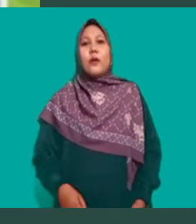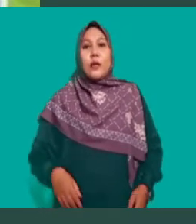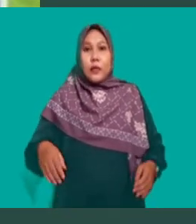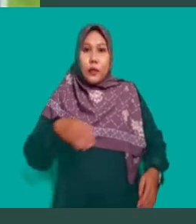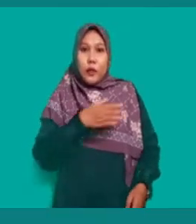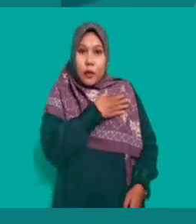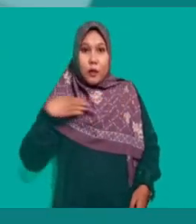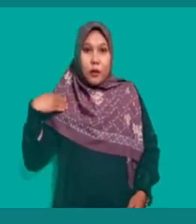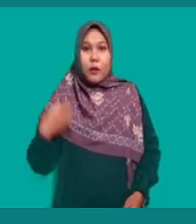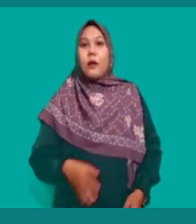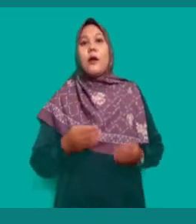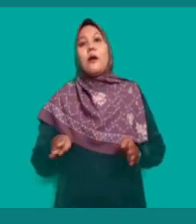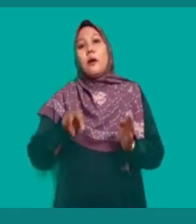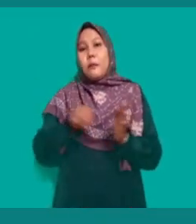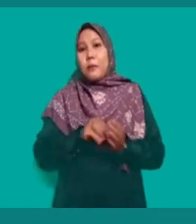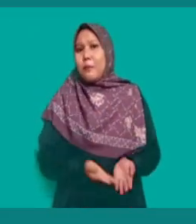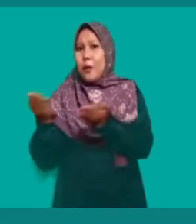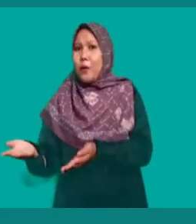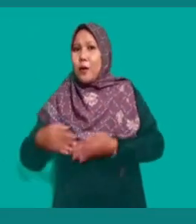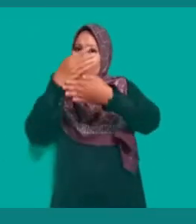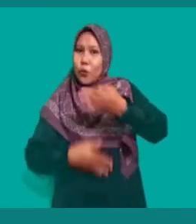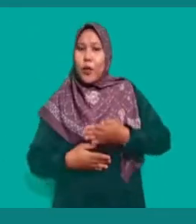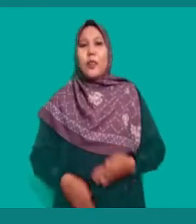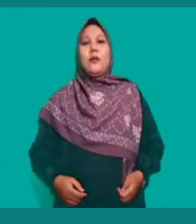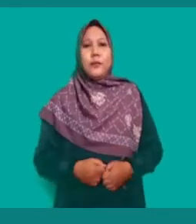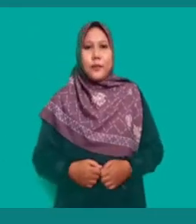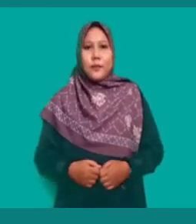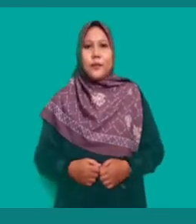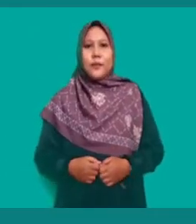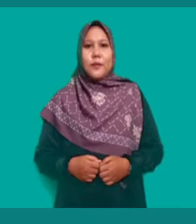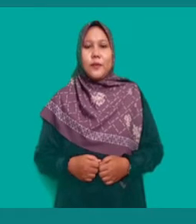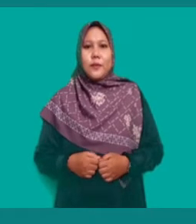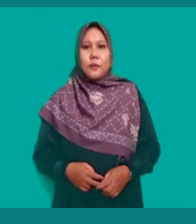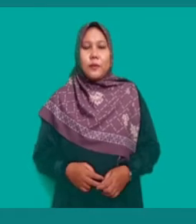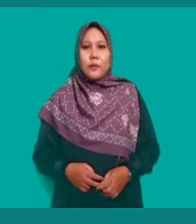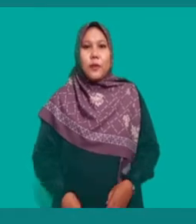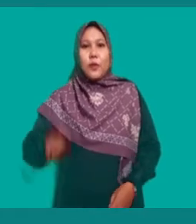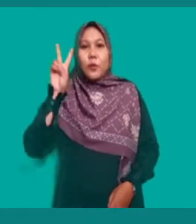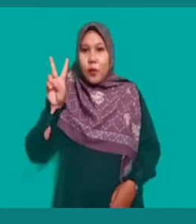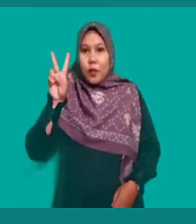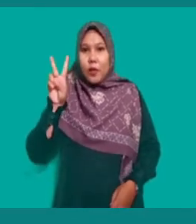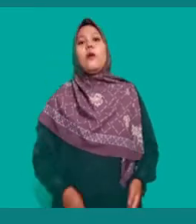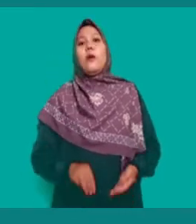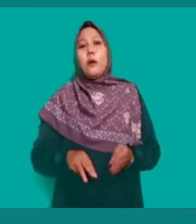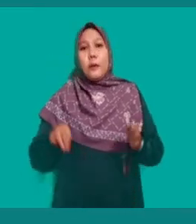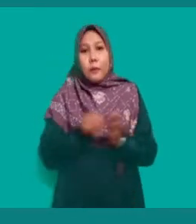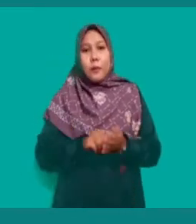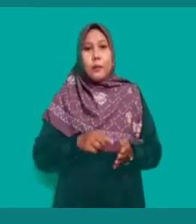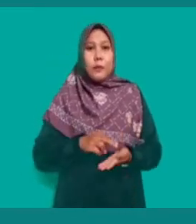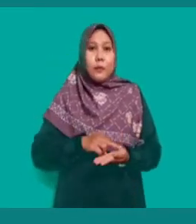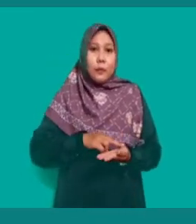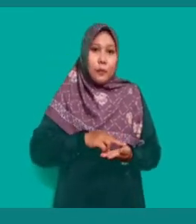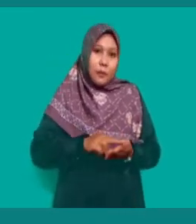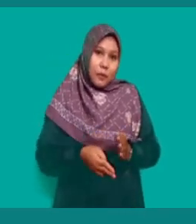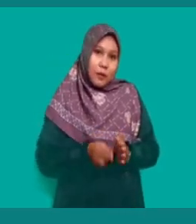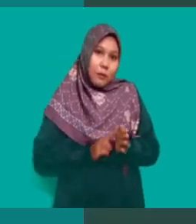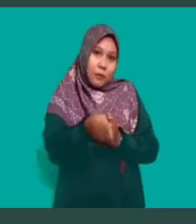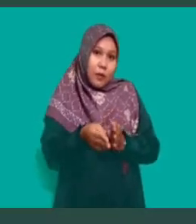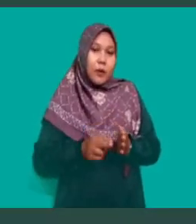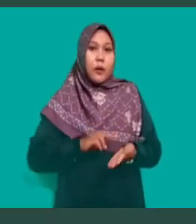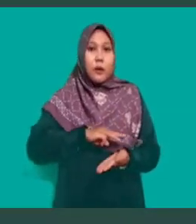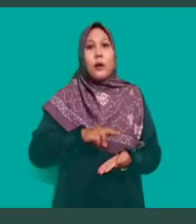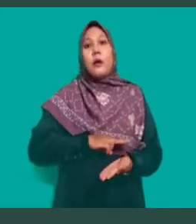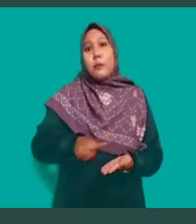Ketiga, penggugat atau pemohon menyerahkan bukti pembayaran kepada petugas layanan. Keempat,